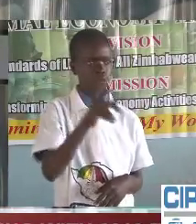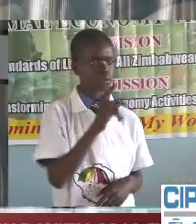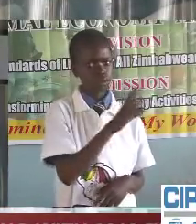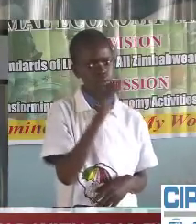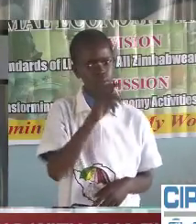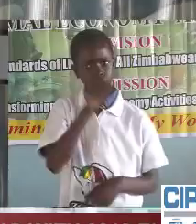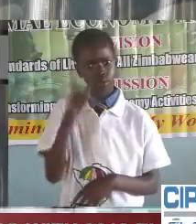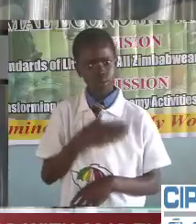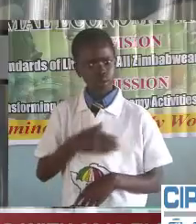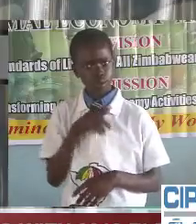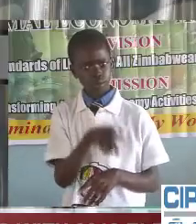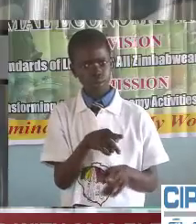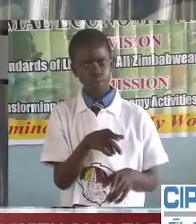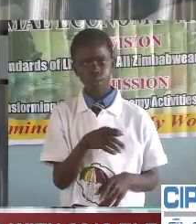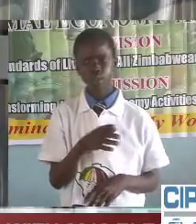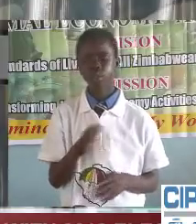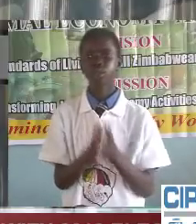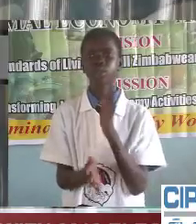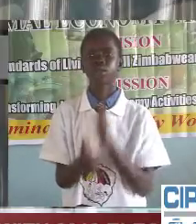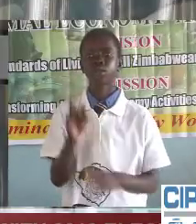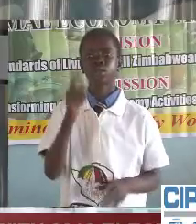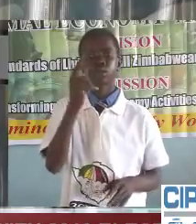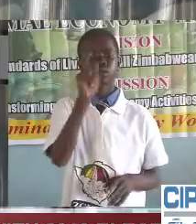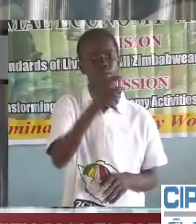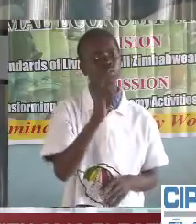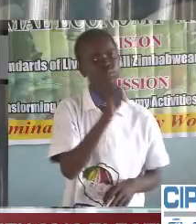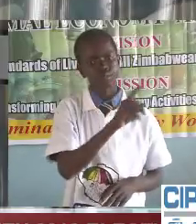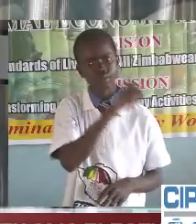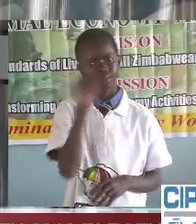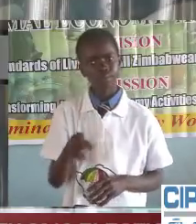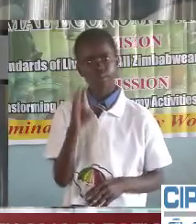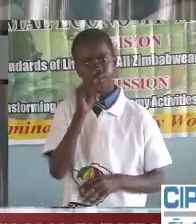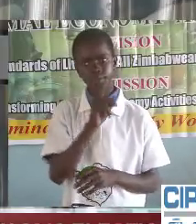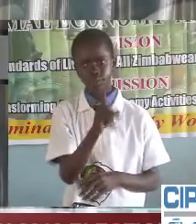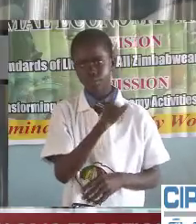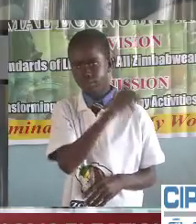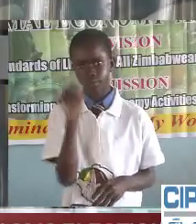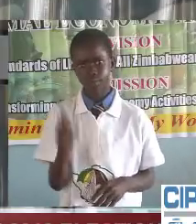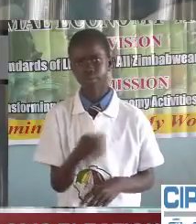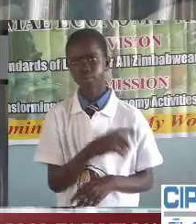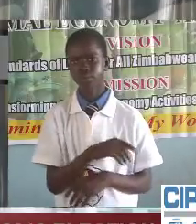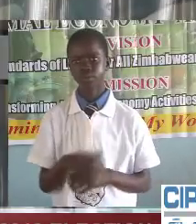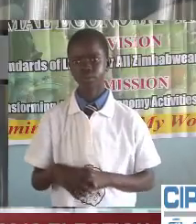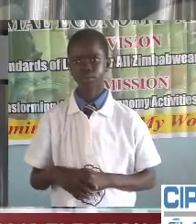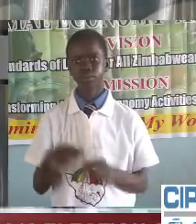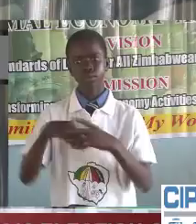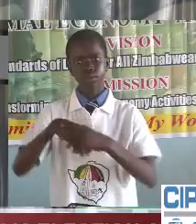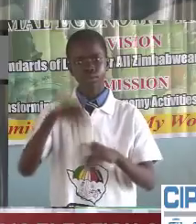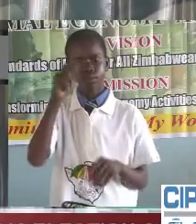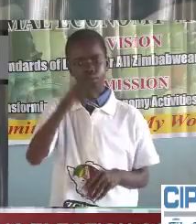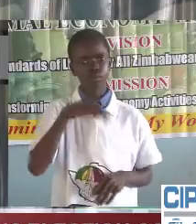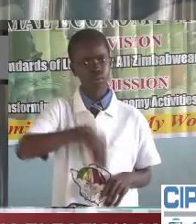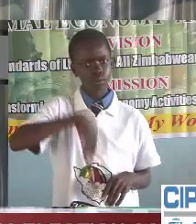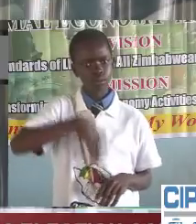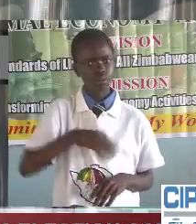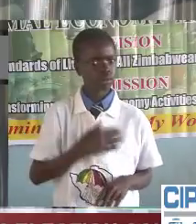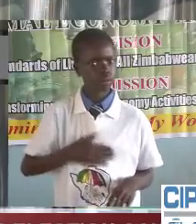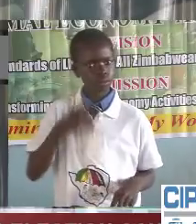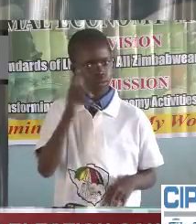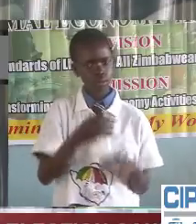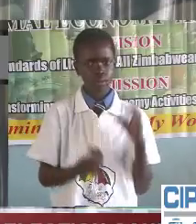zvamunoda. Saka ndinokumbirisa kuti kana makunge makubvunza mibvunzo, bvunzai zviri pamoyo penyu, bvunzai zvamuri kuda